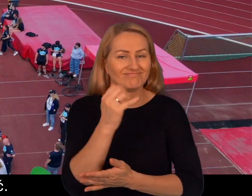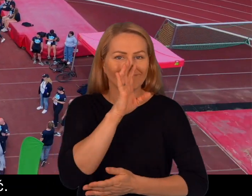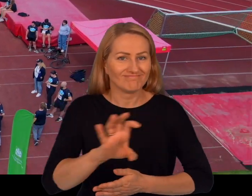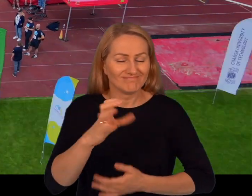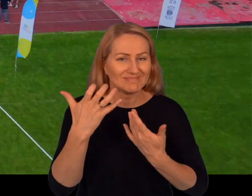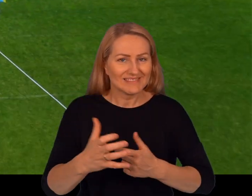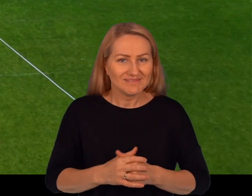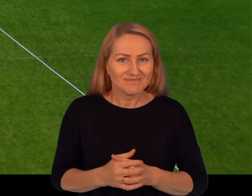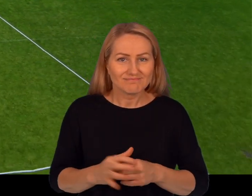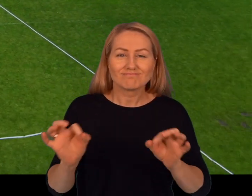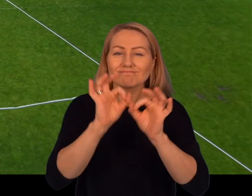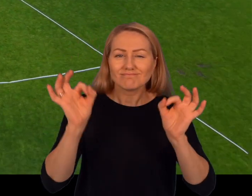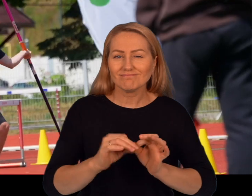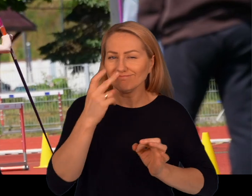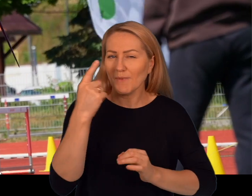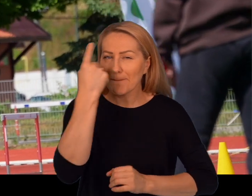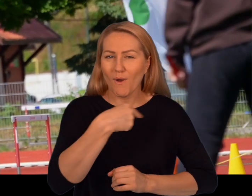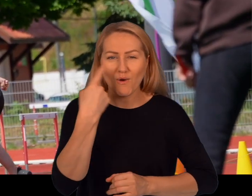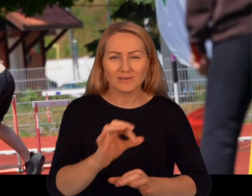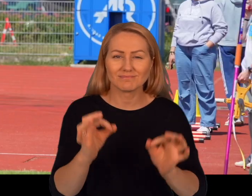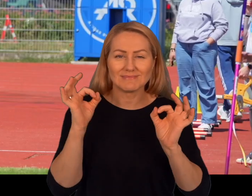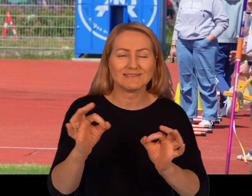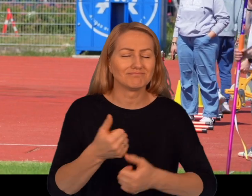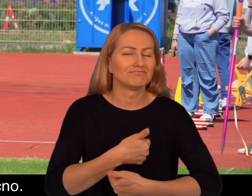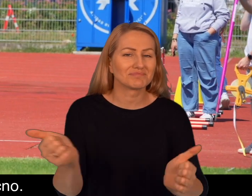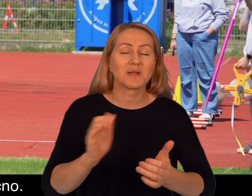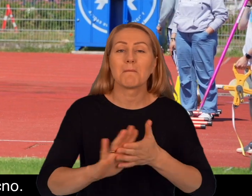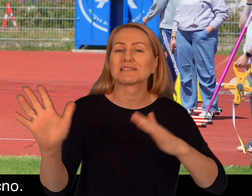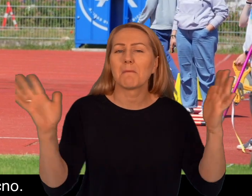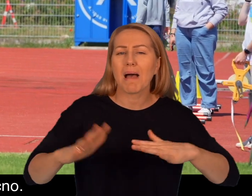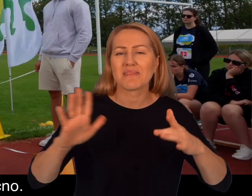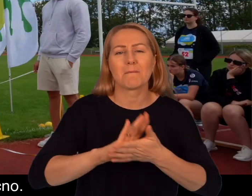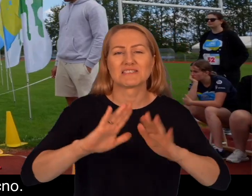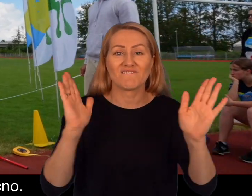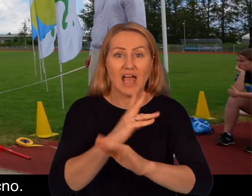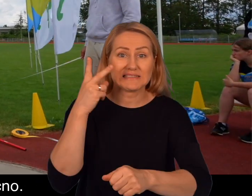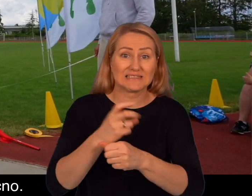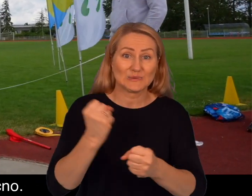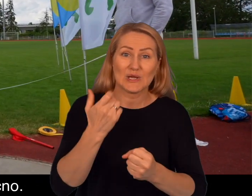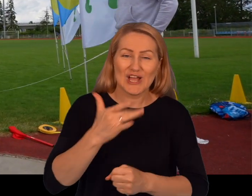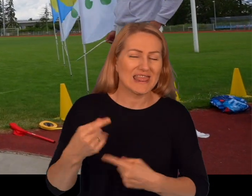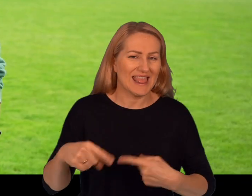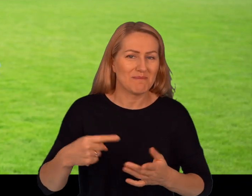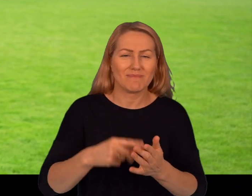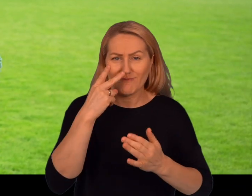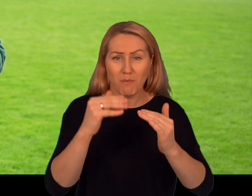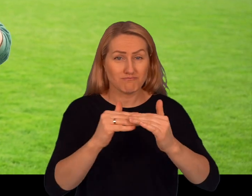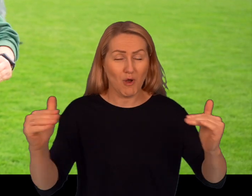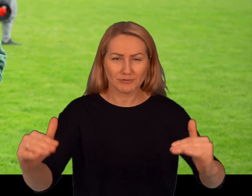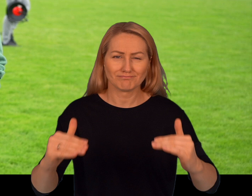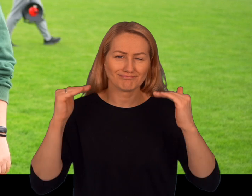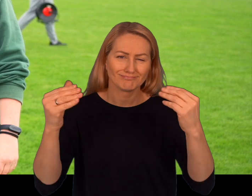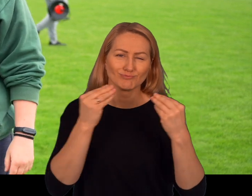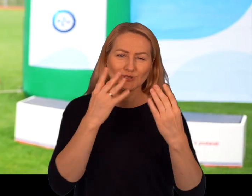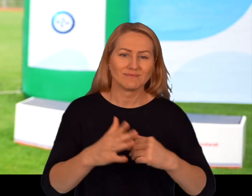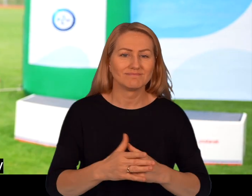chciałby obejrzeć. Ogólnie pogoda super. Udało nam się, nie padało, nie wiało za mocno, nie grzało za mocno. Poziom jak zawsze